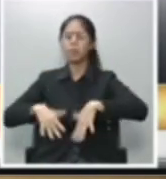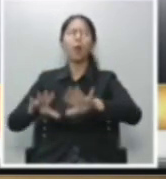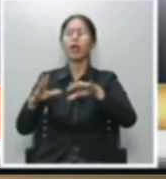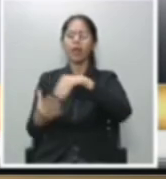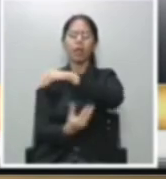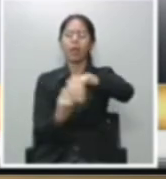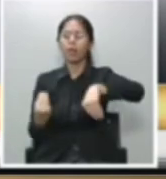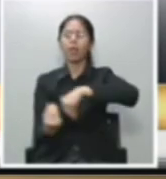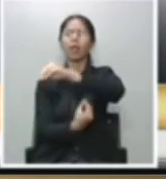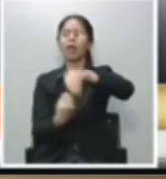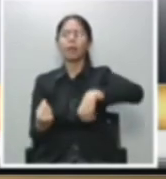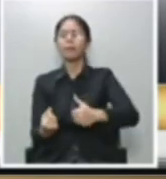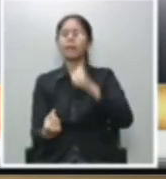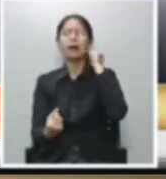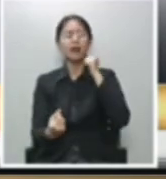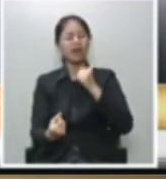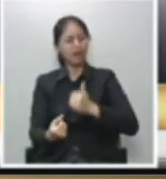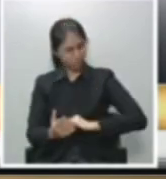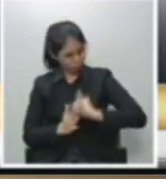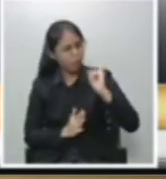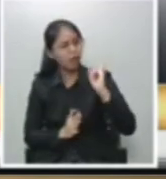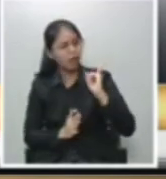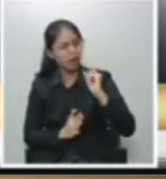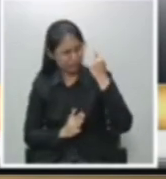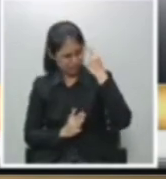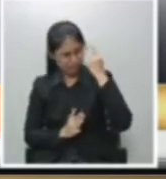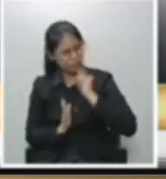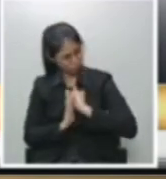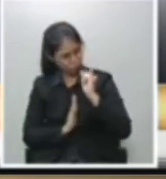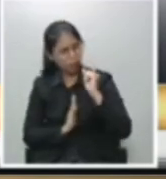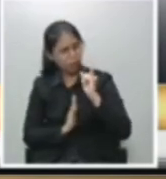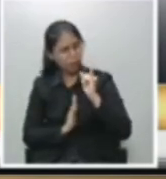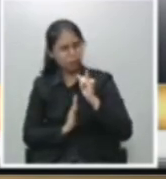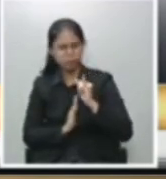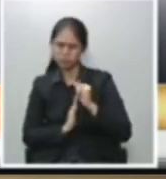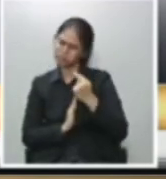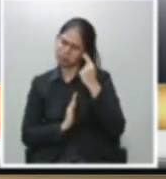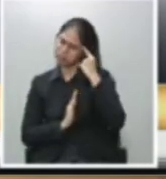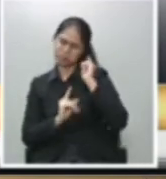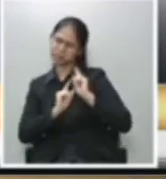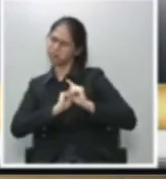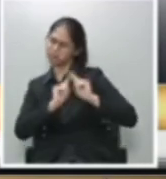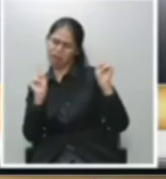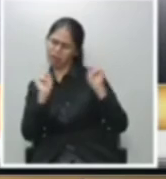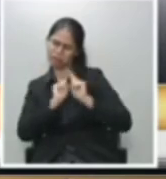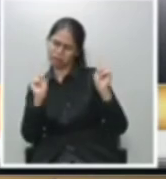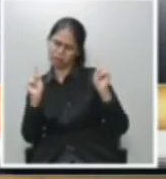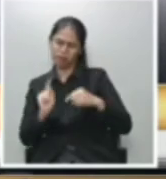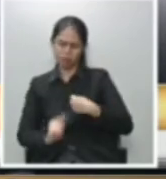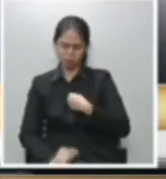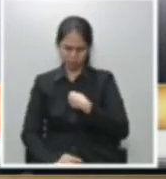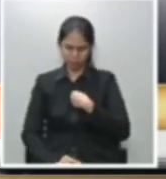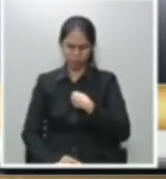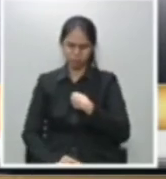ละคิดว่าถูกแล้วความคิดอย่างนี้ผมไม่เห็นด้วยผมยังยืน